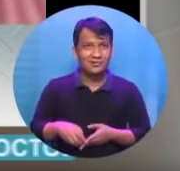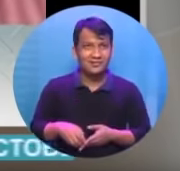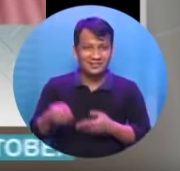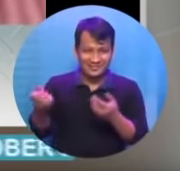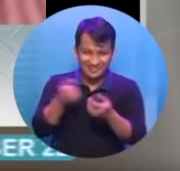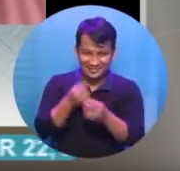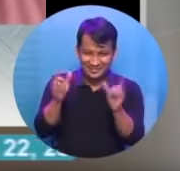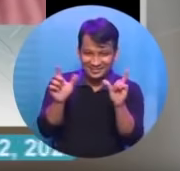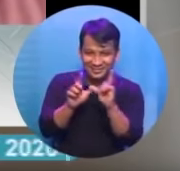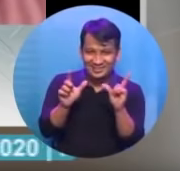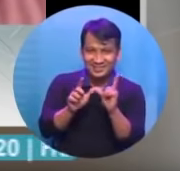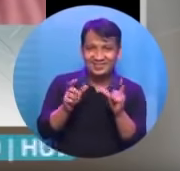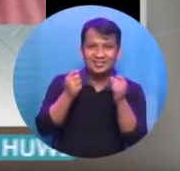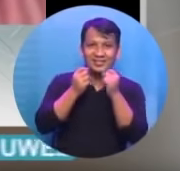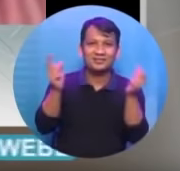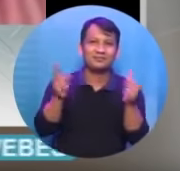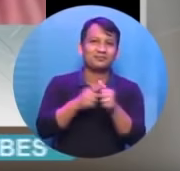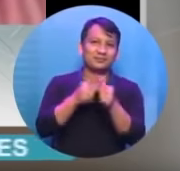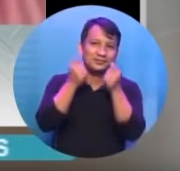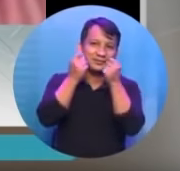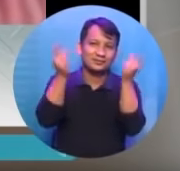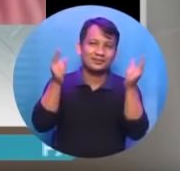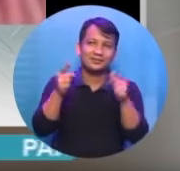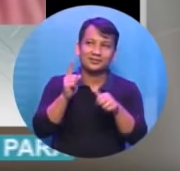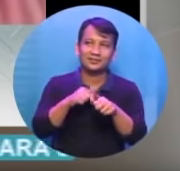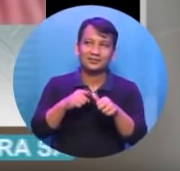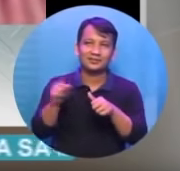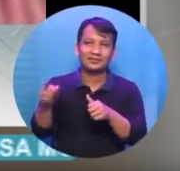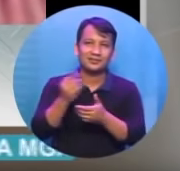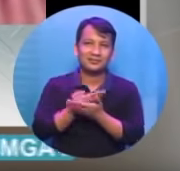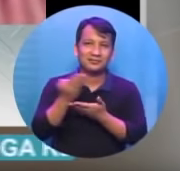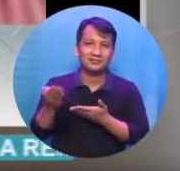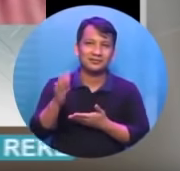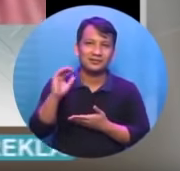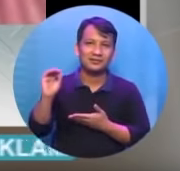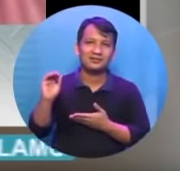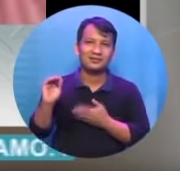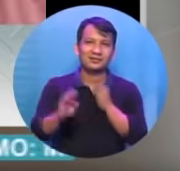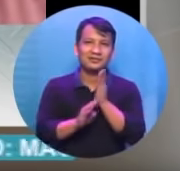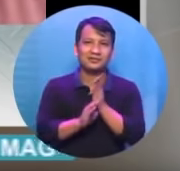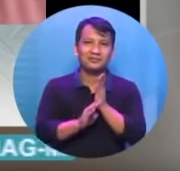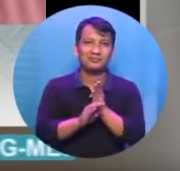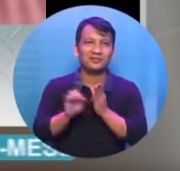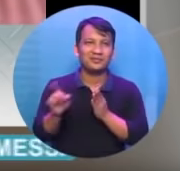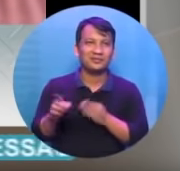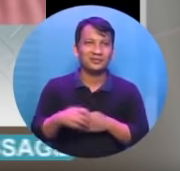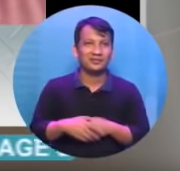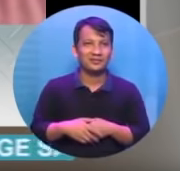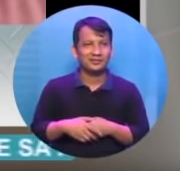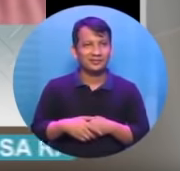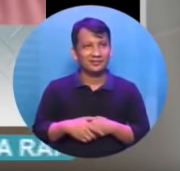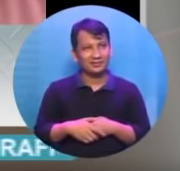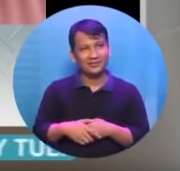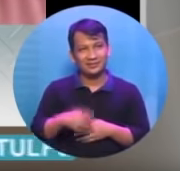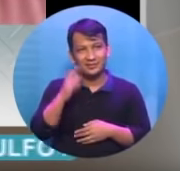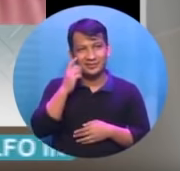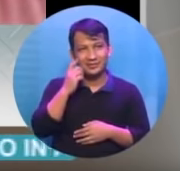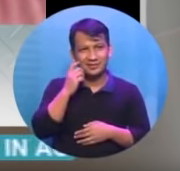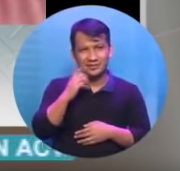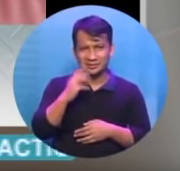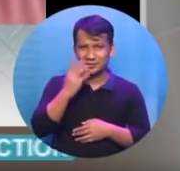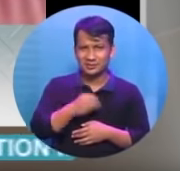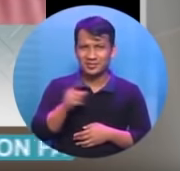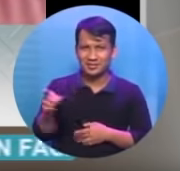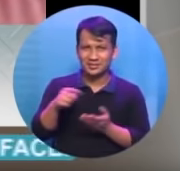ng lisensya. Ngayon ako nakarinig niya na. Eh, pwede ka lang bumili ng sarili mong minibus. Opo. Sino